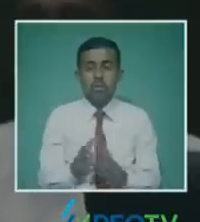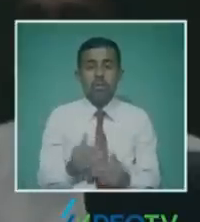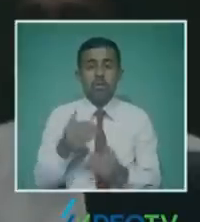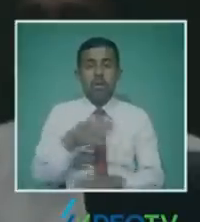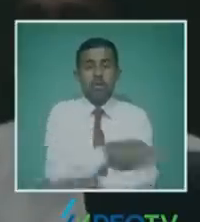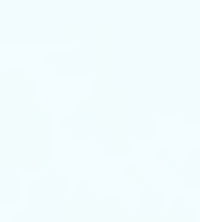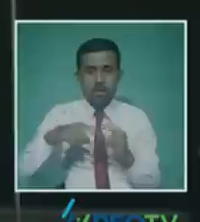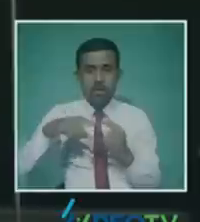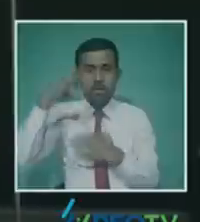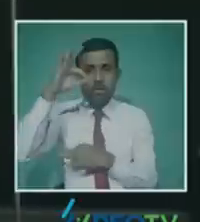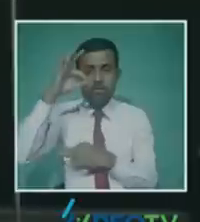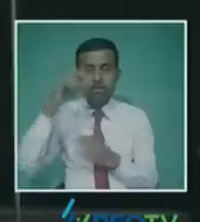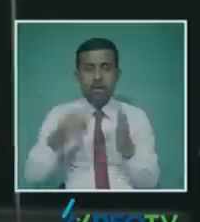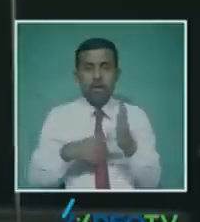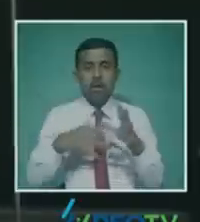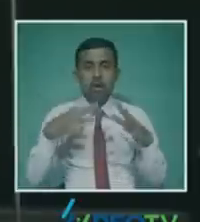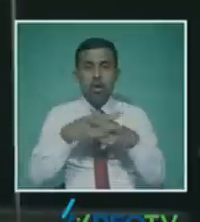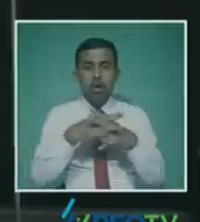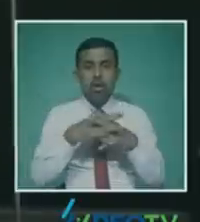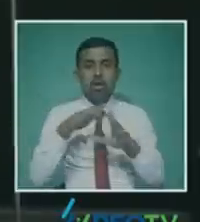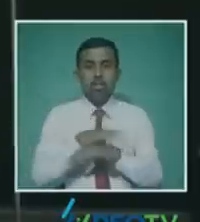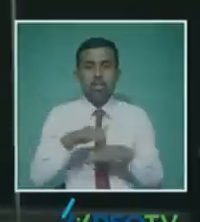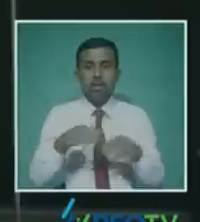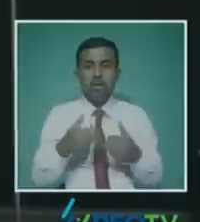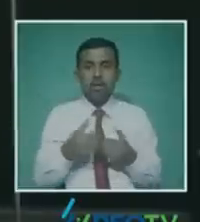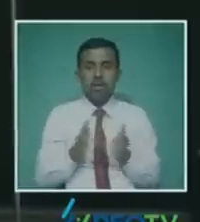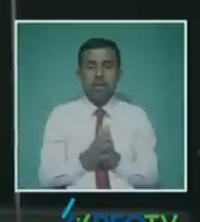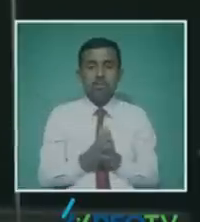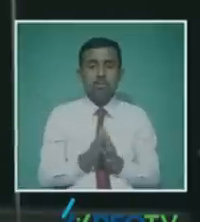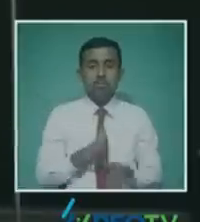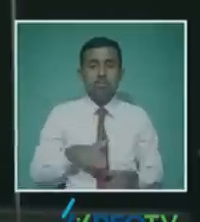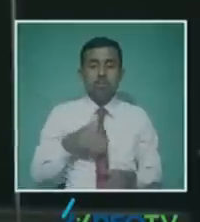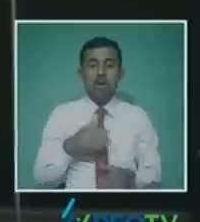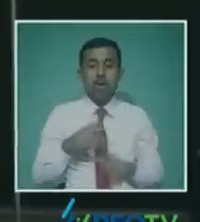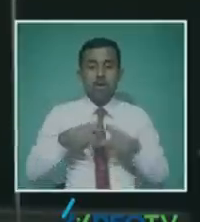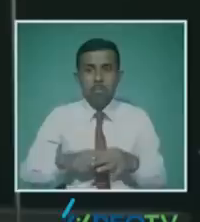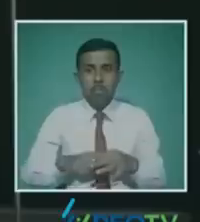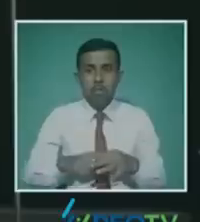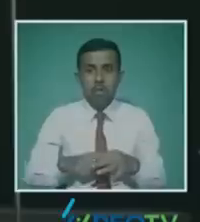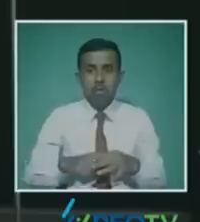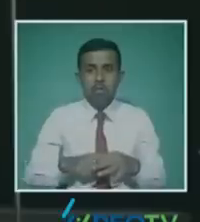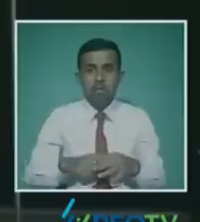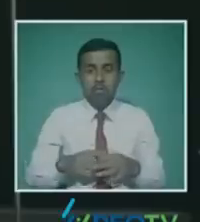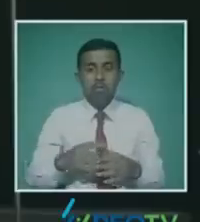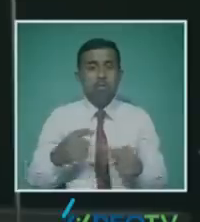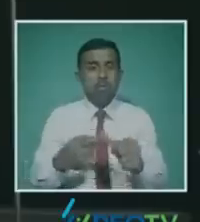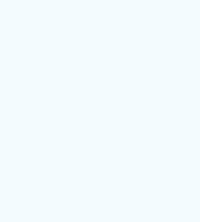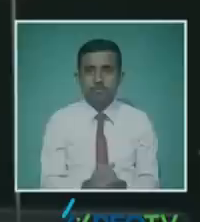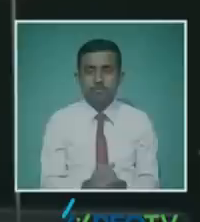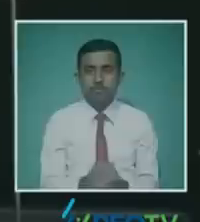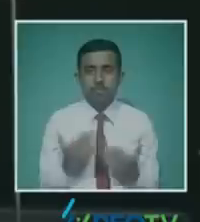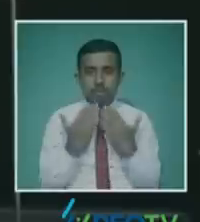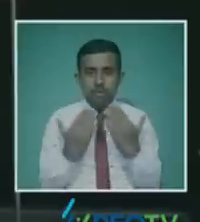ගත්තොත් හොඳයි කියලා මම යෝජනා කරනවා. නීති පීඨයේ දරුවන්ට තමන්ගේ මව් භාෂාවලින් විභාග ලියන්න අවස්ථාව ඉල්ලලා තාම විසඳුමක් ලබා දීලා